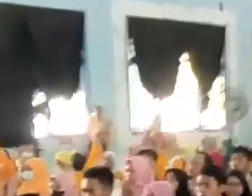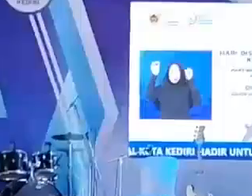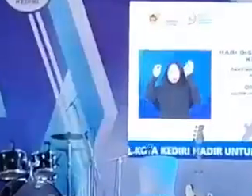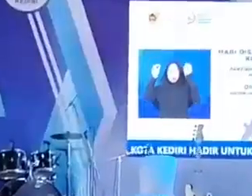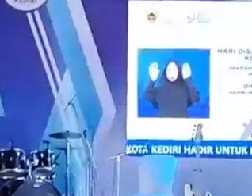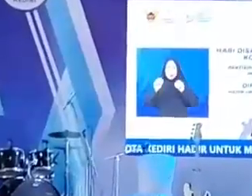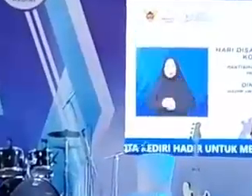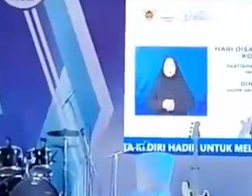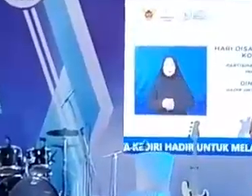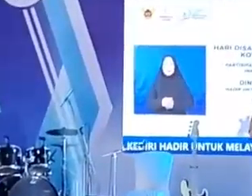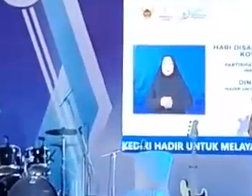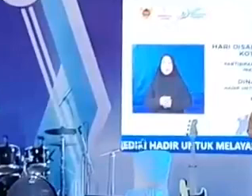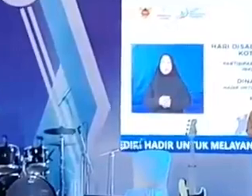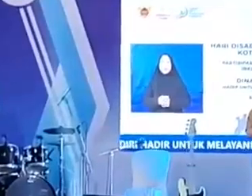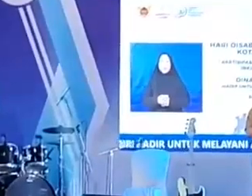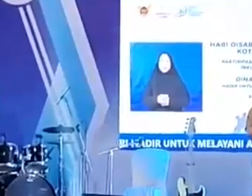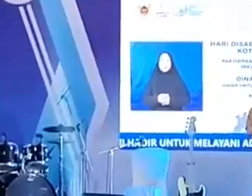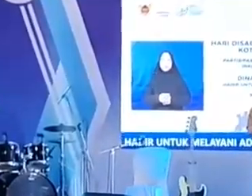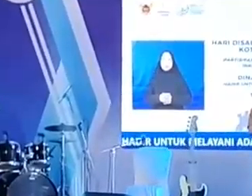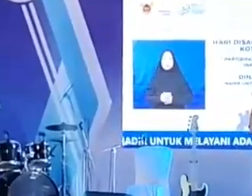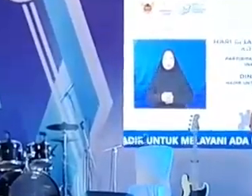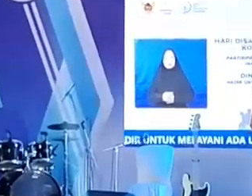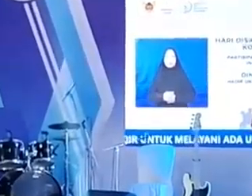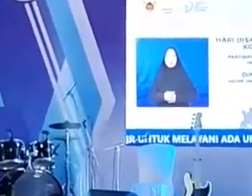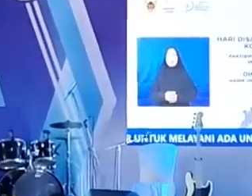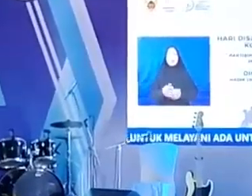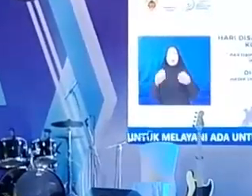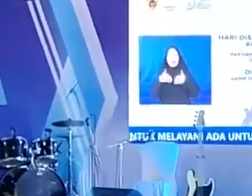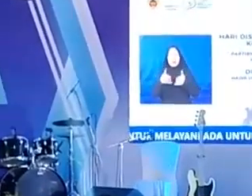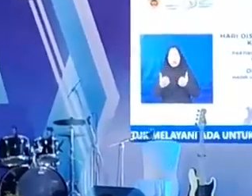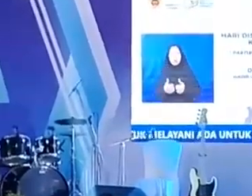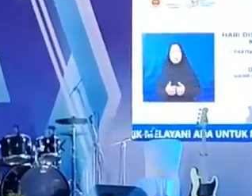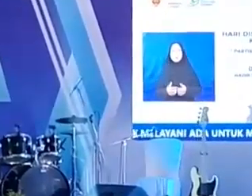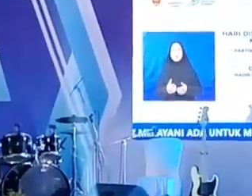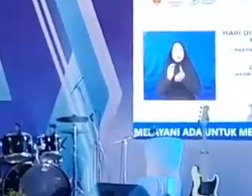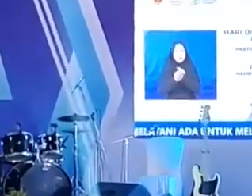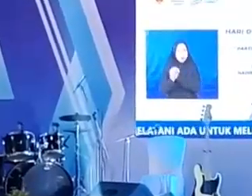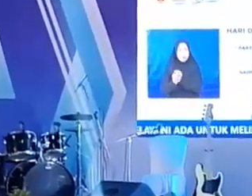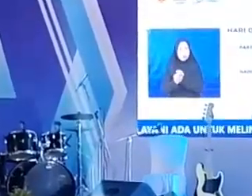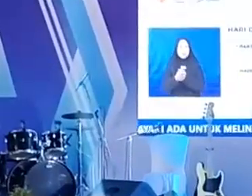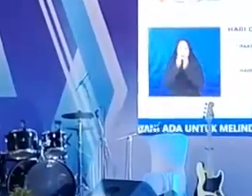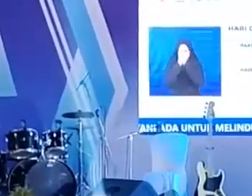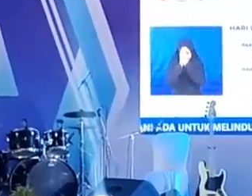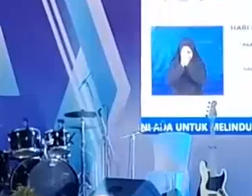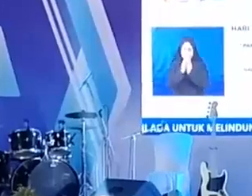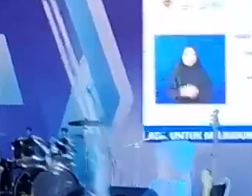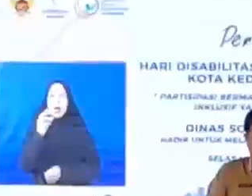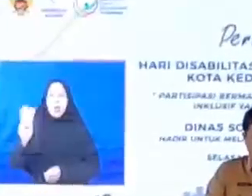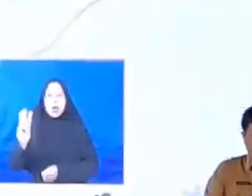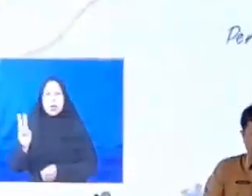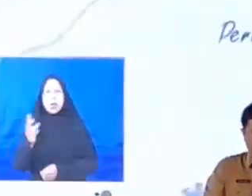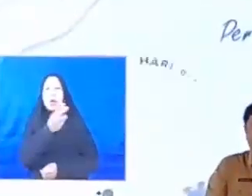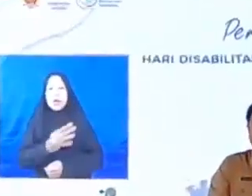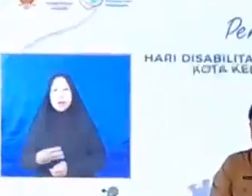pegawai disabilitas. Pemerintah Kota Kediri juga mewujudkan pelayanan ramah disabilitas, di mana setiap